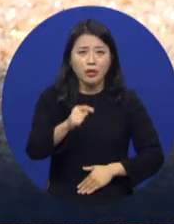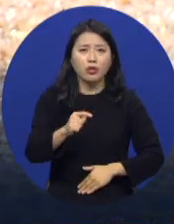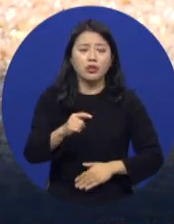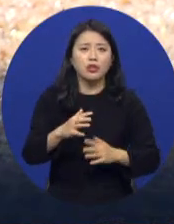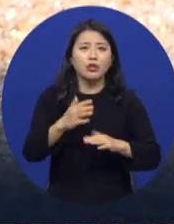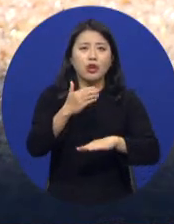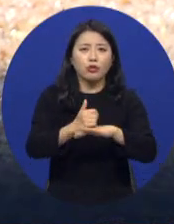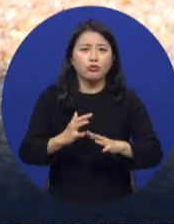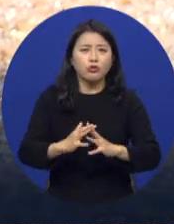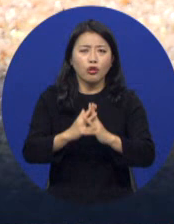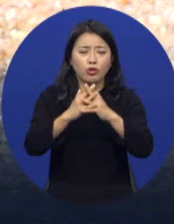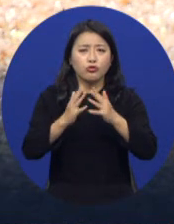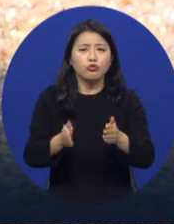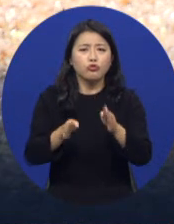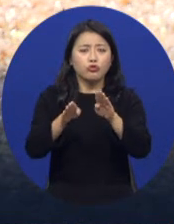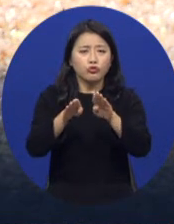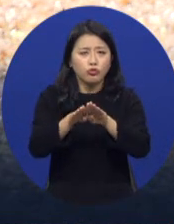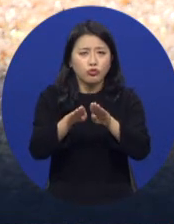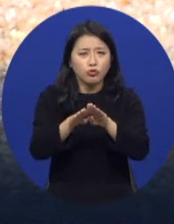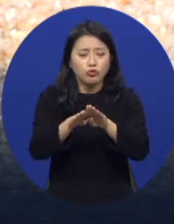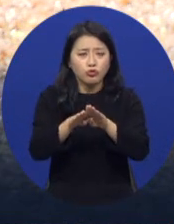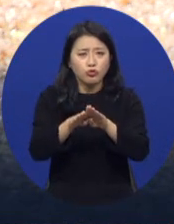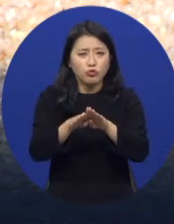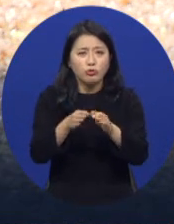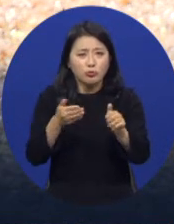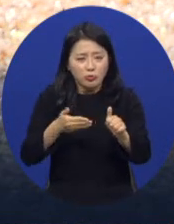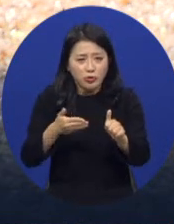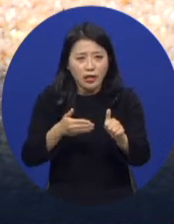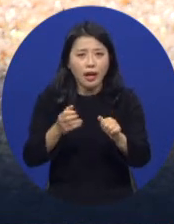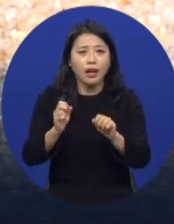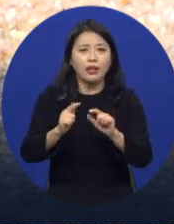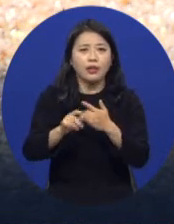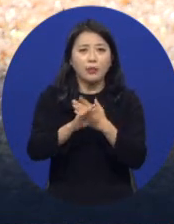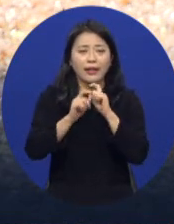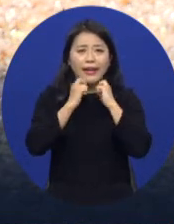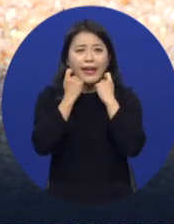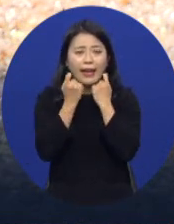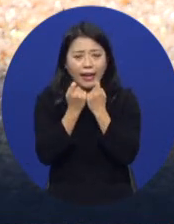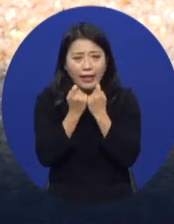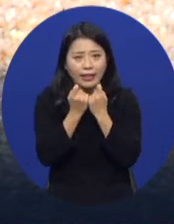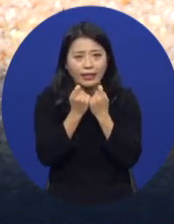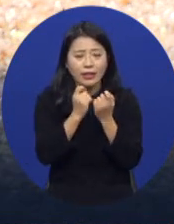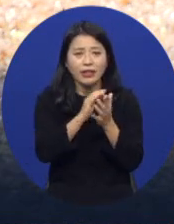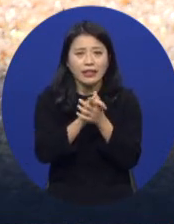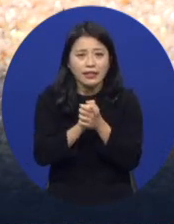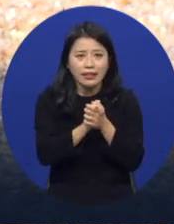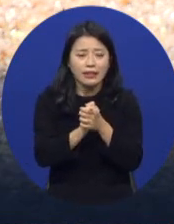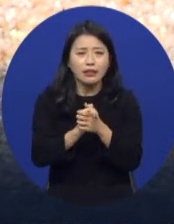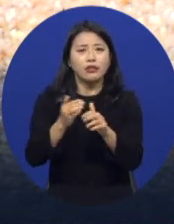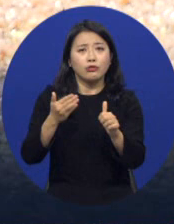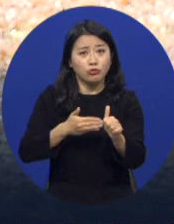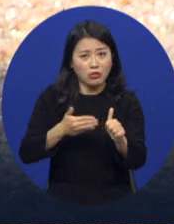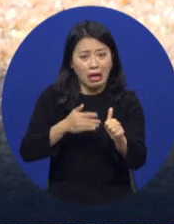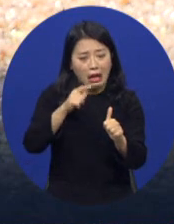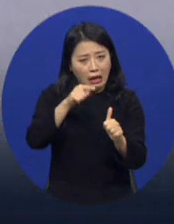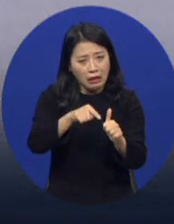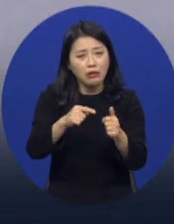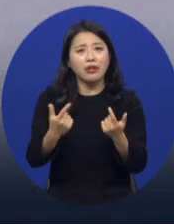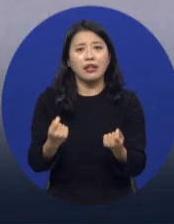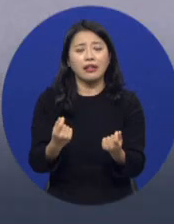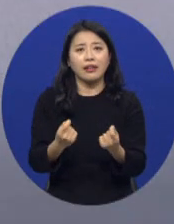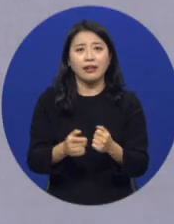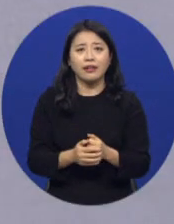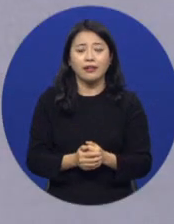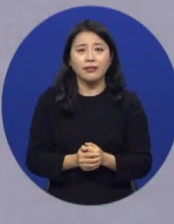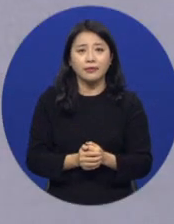일부의 어떤 특정한 어떤 개인적인 인연이라든지 뭐 학연이라든지 이런 것들이 작용할 수밖에 없는 구조거든요